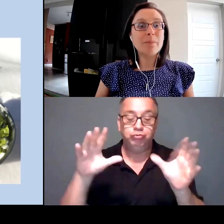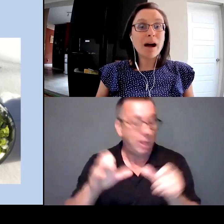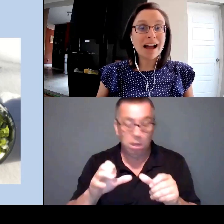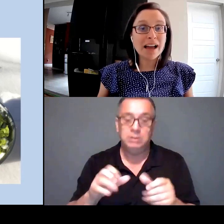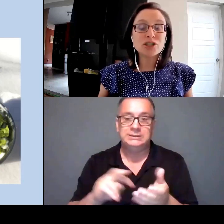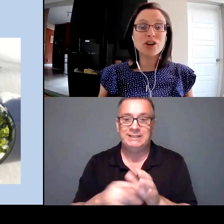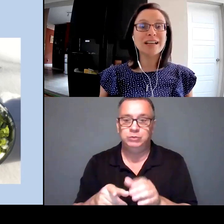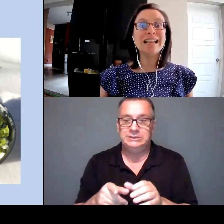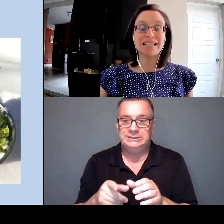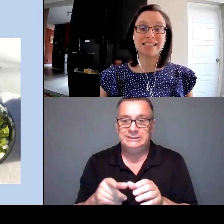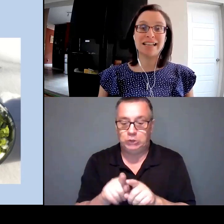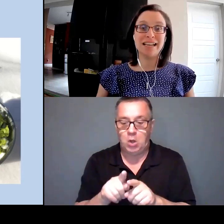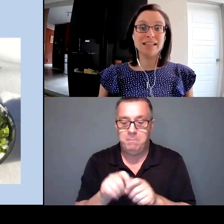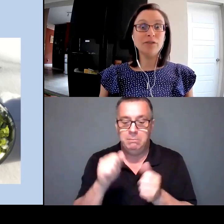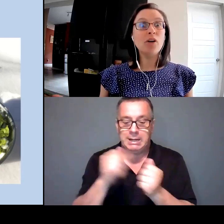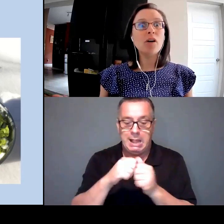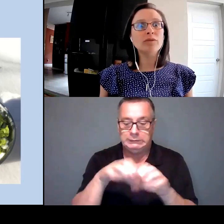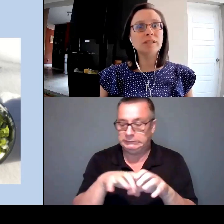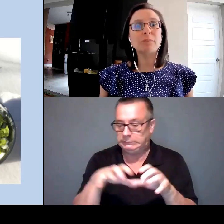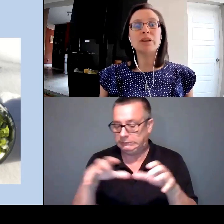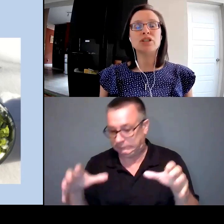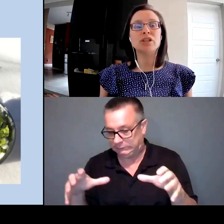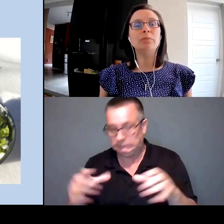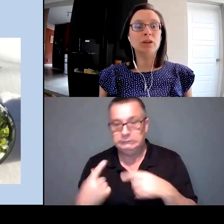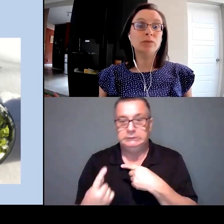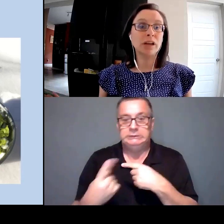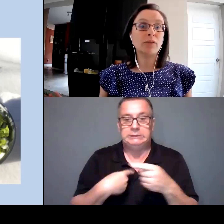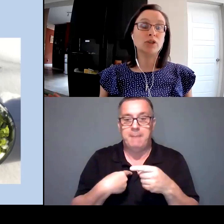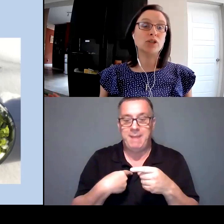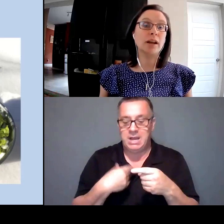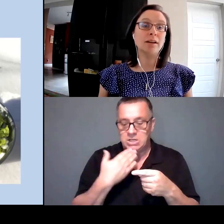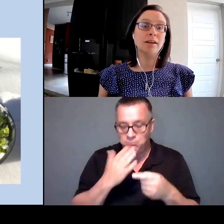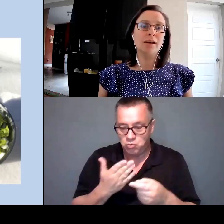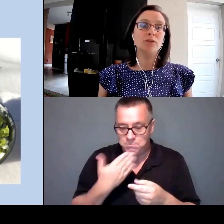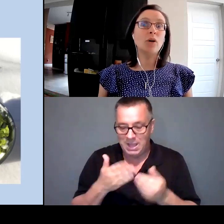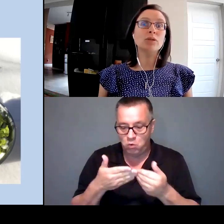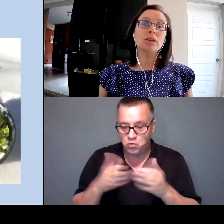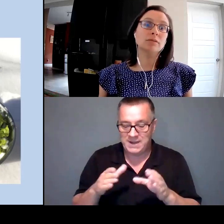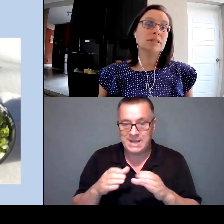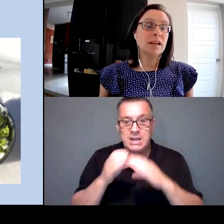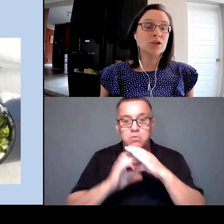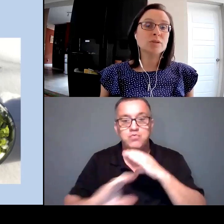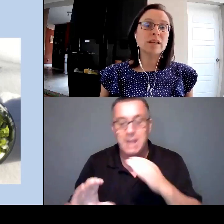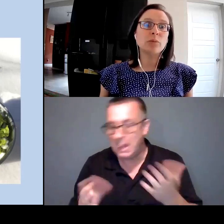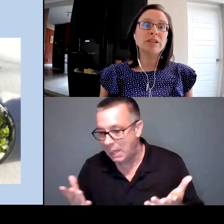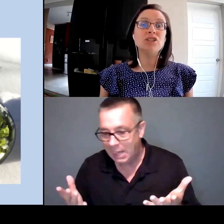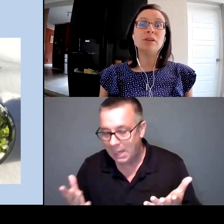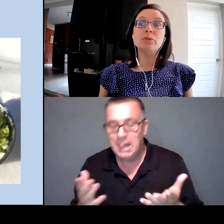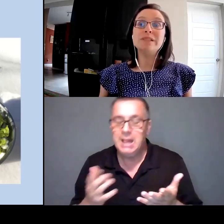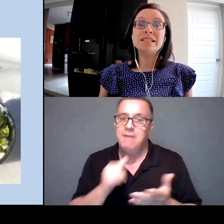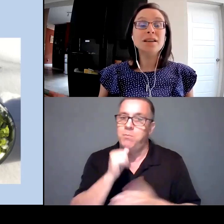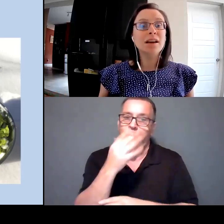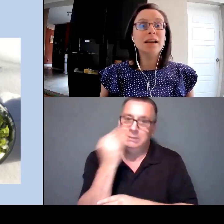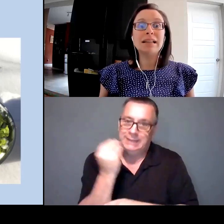petit barrage de glace qui va vous empêcher de bien ouvrir votre tunnel. Donc, c'est quelque chose à ne pas négliger.